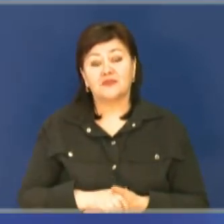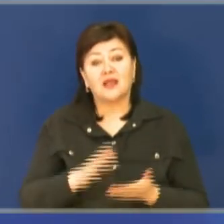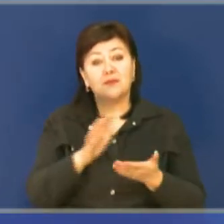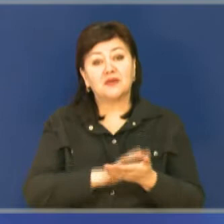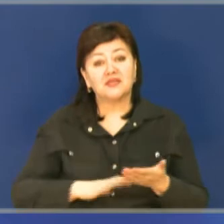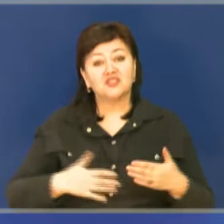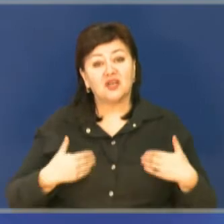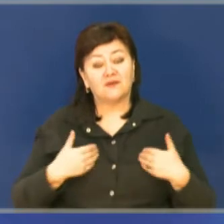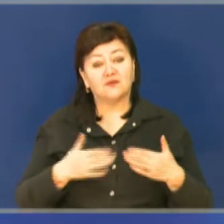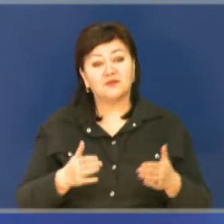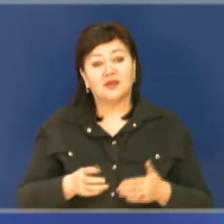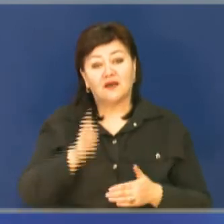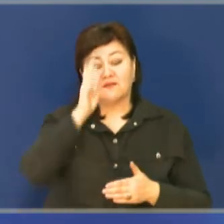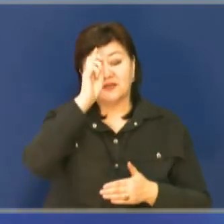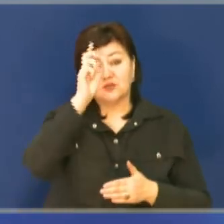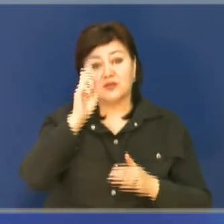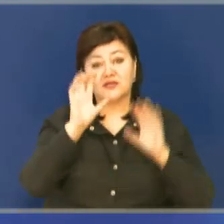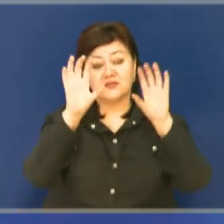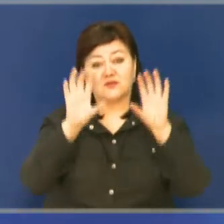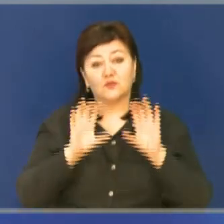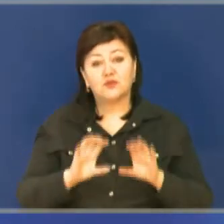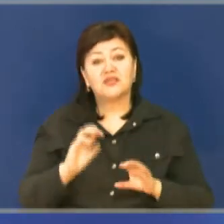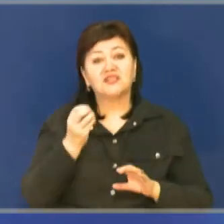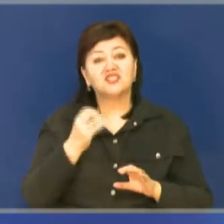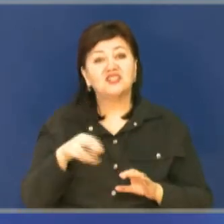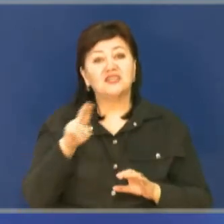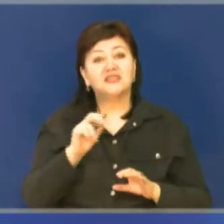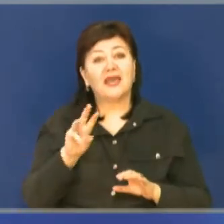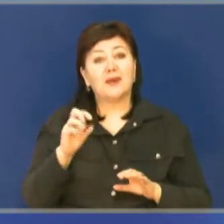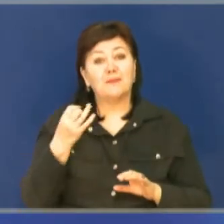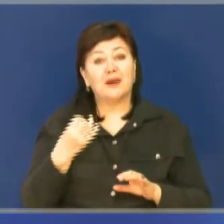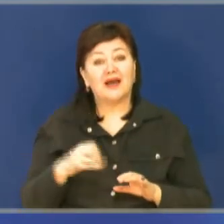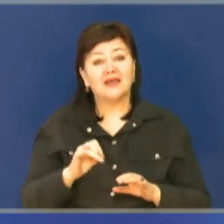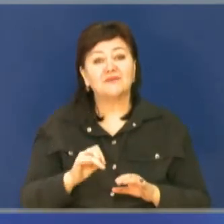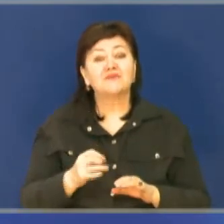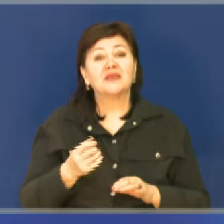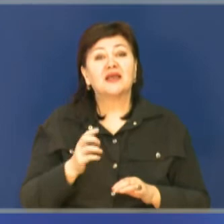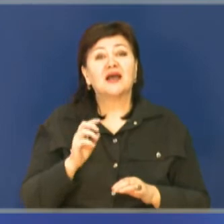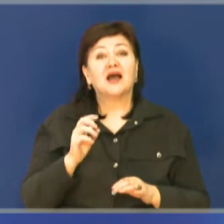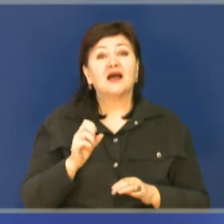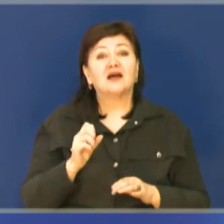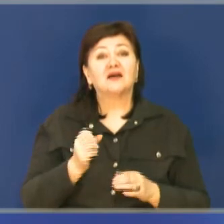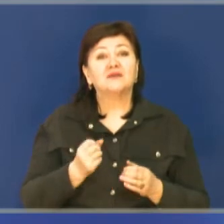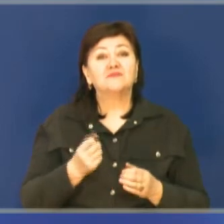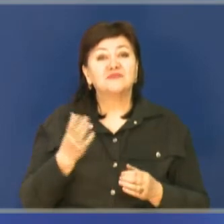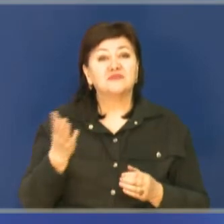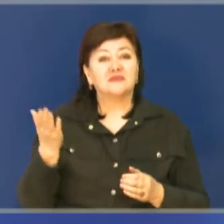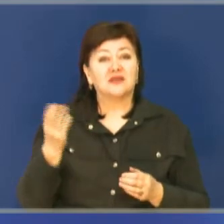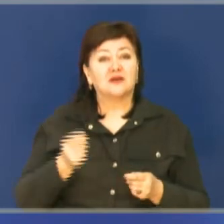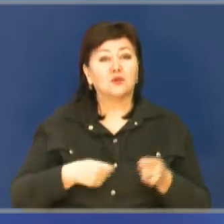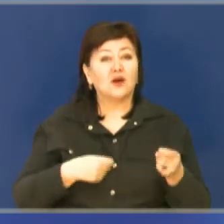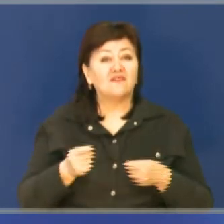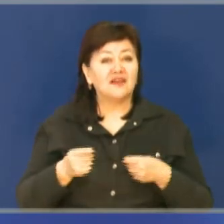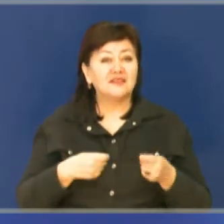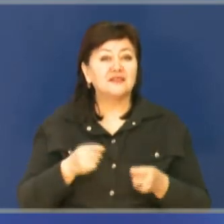Продолжаем выпуск. В Государственном музее-заповеднике Абай Жидибай-Бурели к 120-летию народного поэта Шакира Абен-Улы открылась специальная